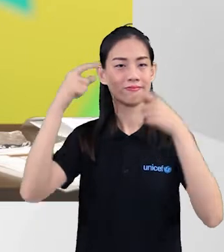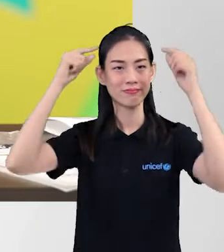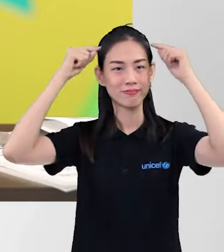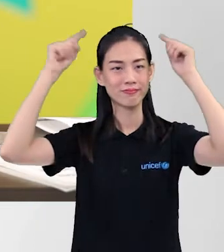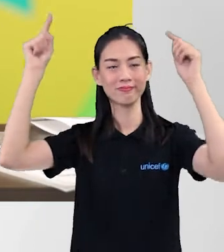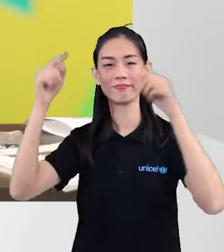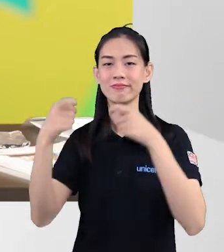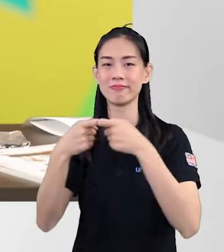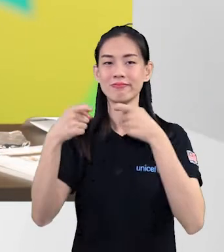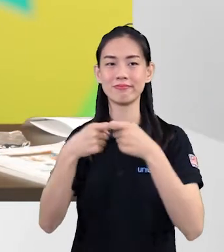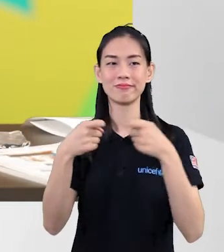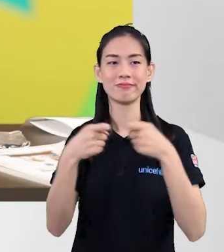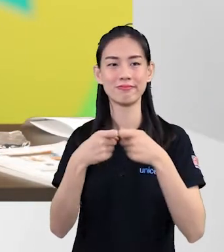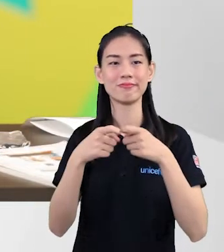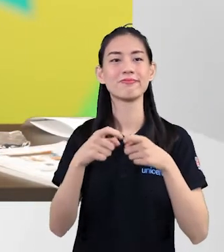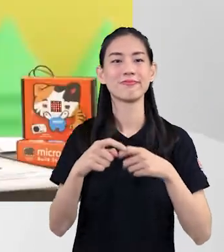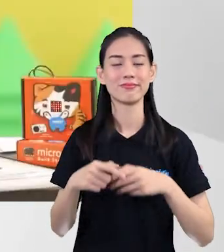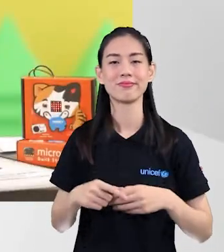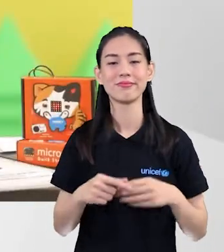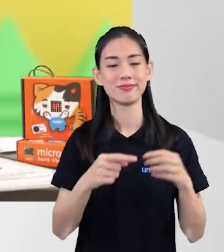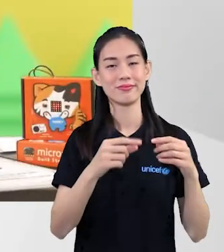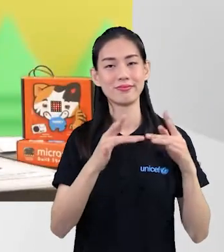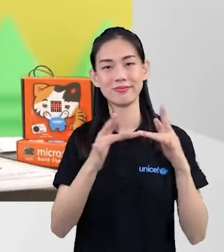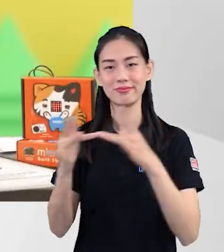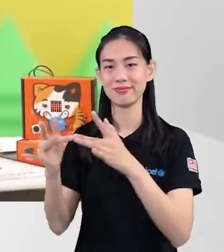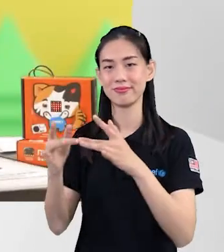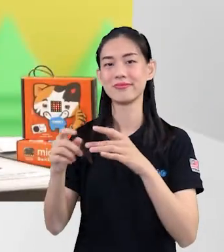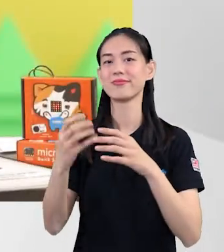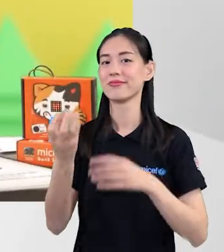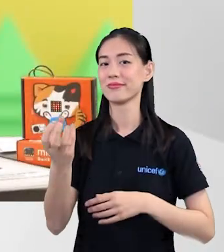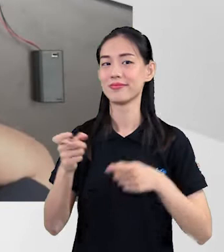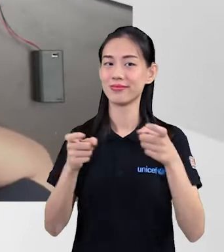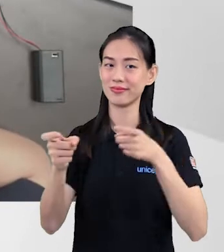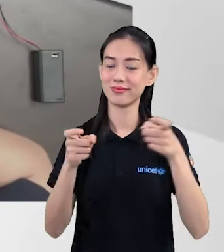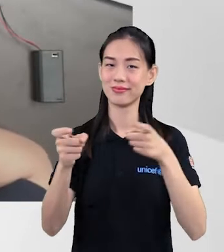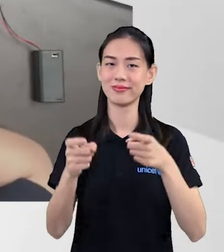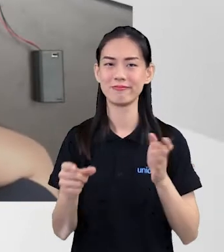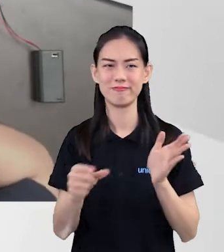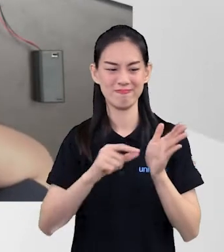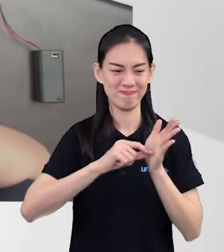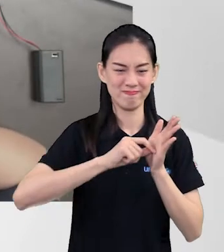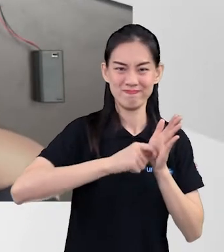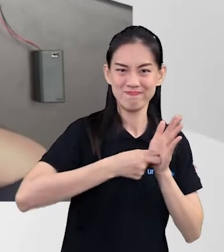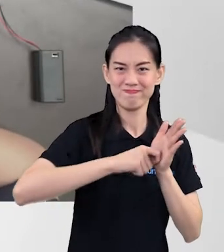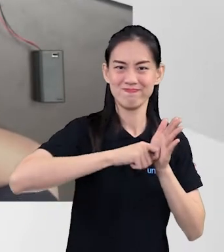kita sentuhkannya dan melengkapkan litar. Pasangkan lengan pada servo motor dan skru dengan ketat.